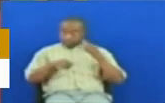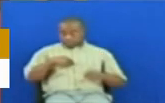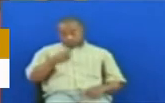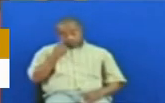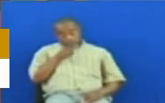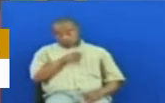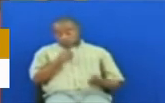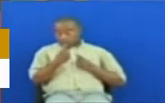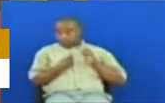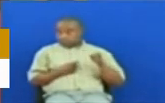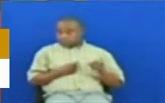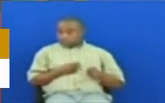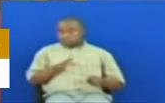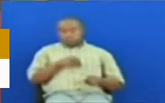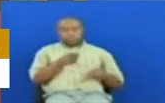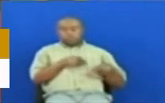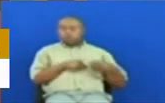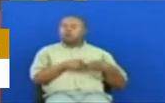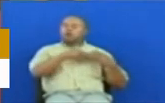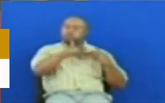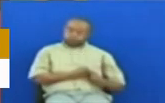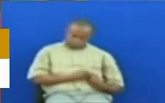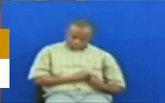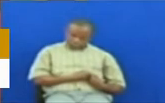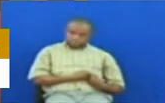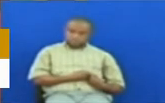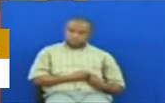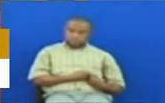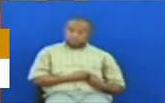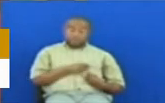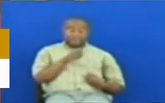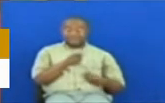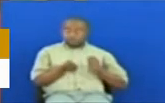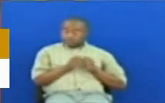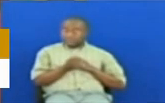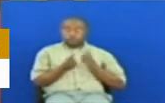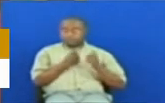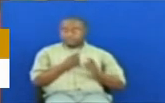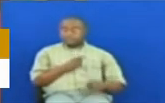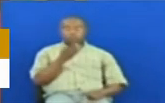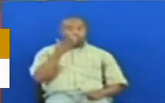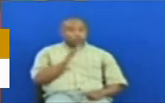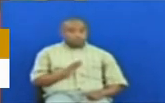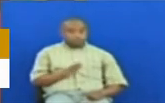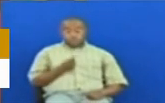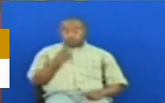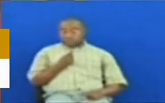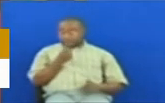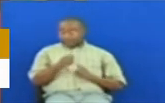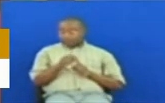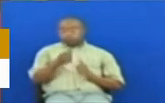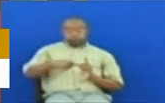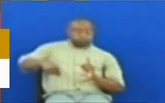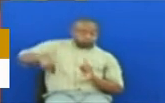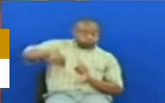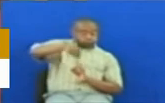alizungumza afu kama akakata tamaa kidogo ili tulijadili umuhimu wake. Sasa tukisema rotation itakuwa kama